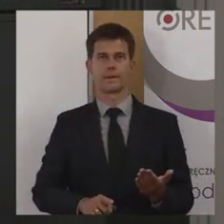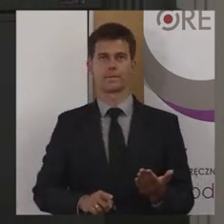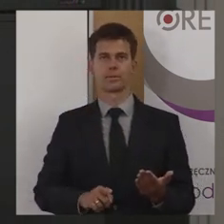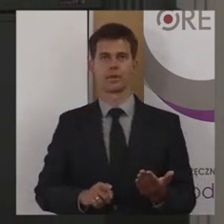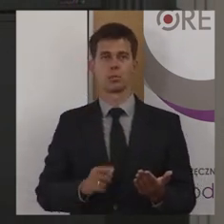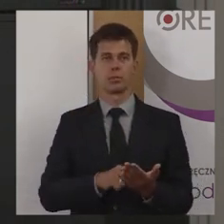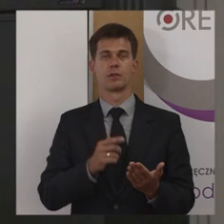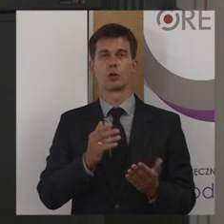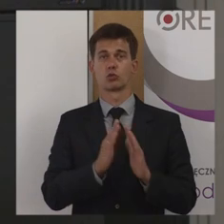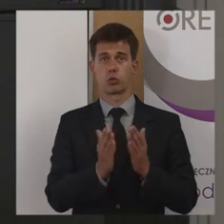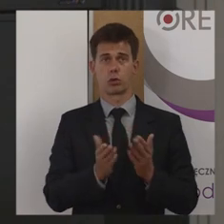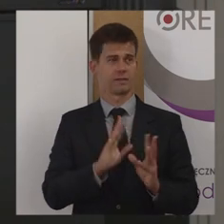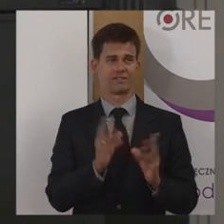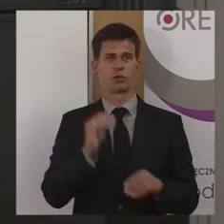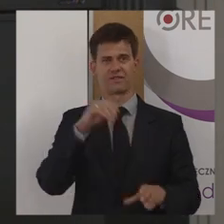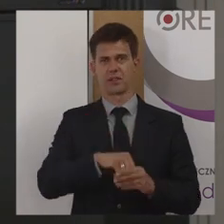właściwie ten podręcznik